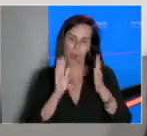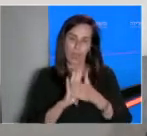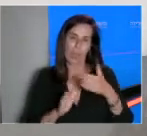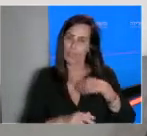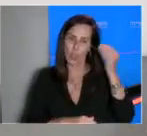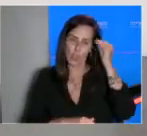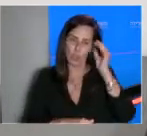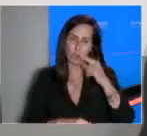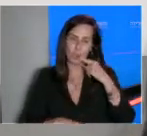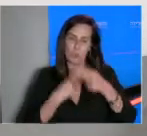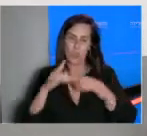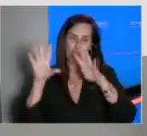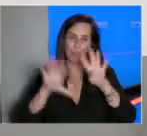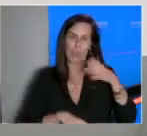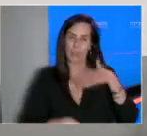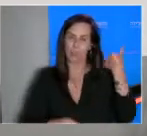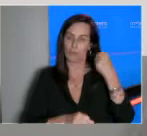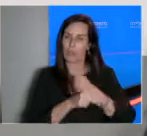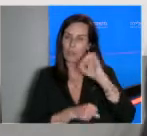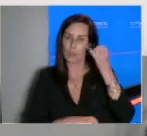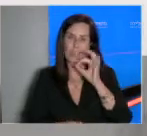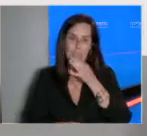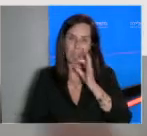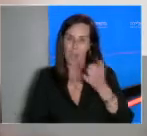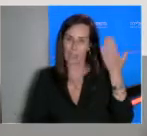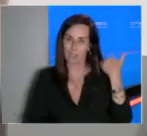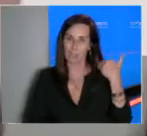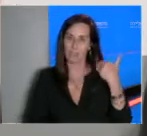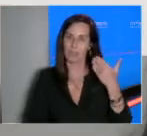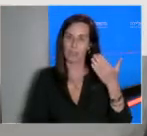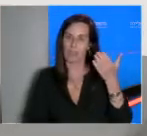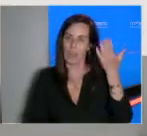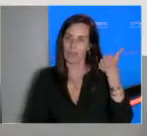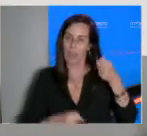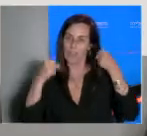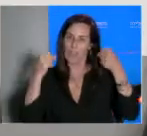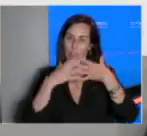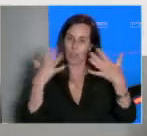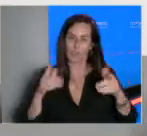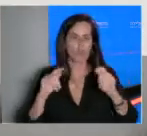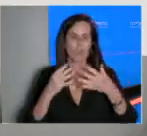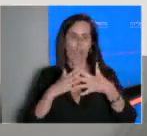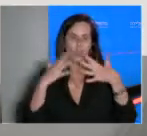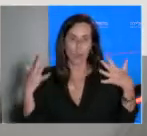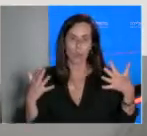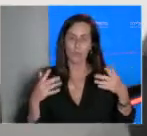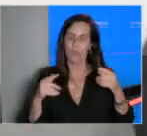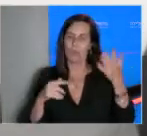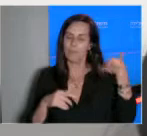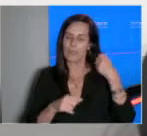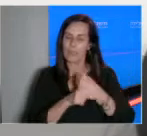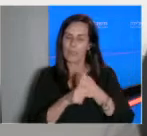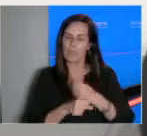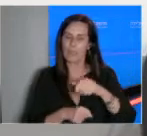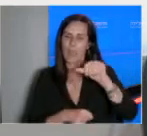אני זוכרת ב-94, אני הייתי עובדת סוציאלית צעירה אז, הייתה מחאה גדולה ושביתה גדולה, הוביל את זה אז